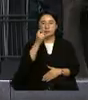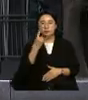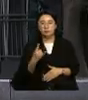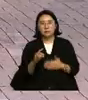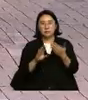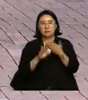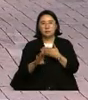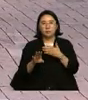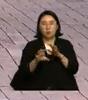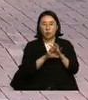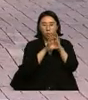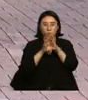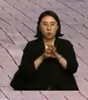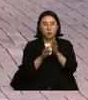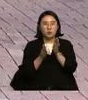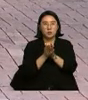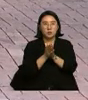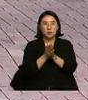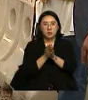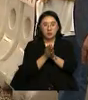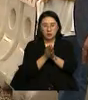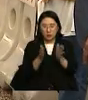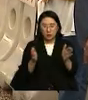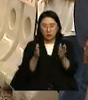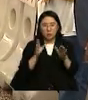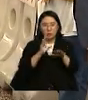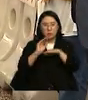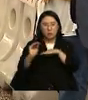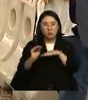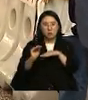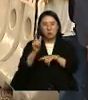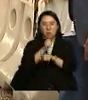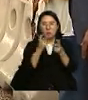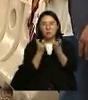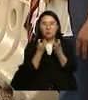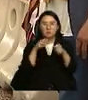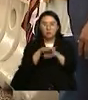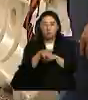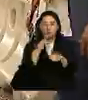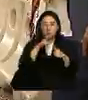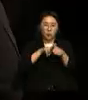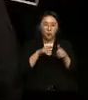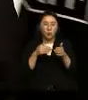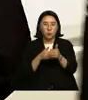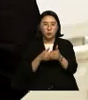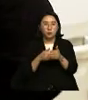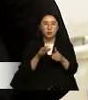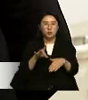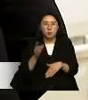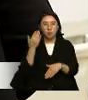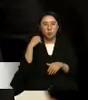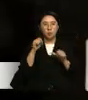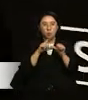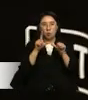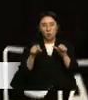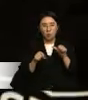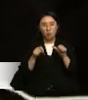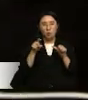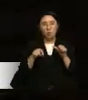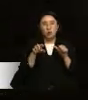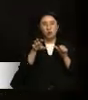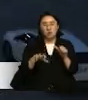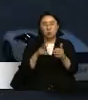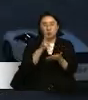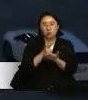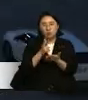이외에도 하남시의 코로나19 시대 문화생활 출구 찾기는 다양한 방법으로 시도되고 있습니다. 우선 지난 5월에 미사대로에 있는